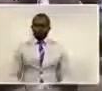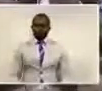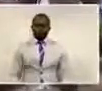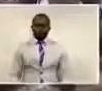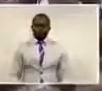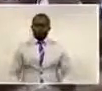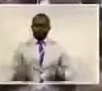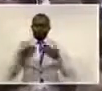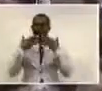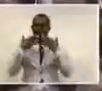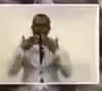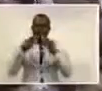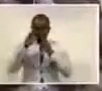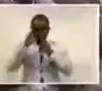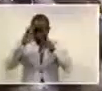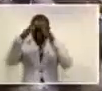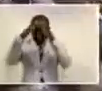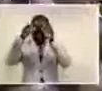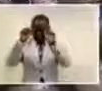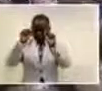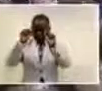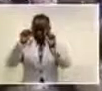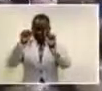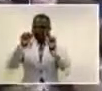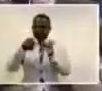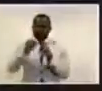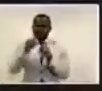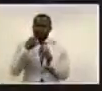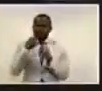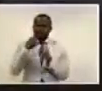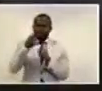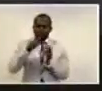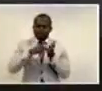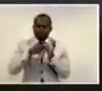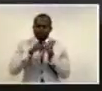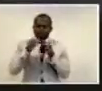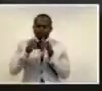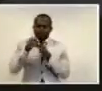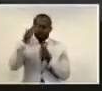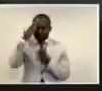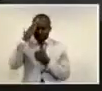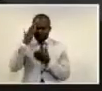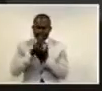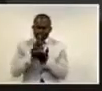murakoze nyakubahwa perezida wa repubulika uwo mushinga koko turawuzi